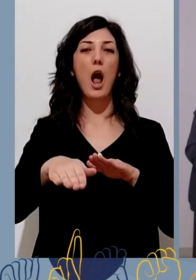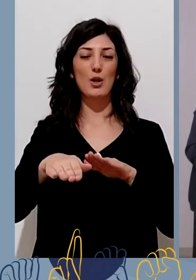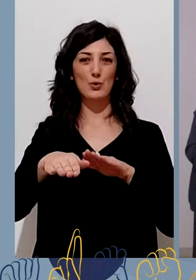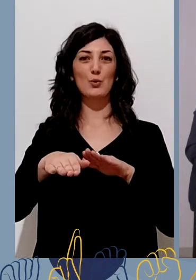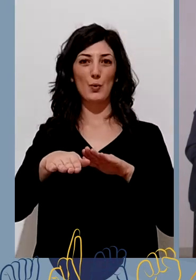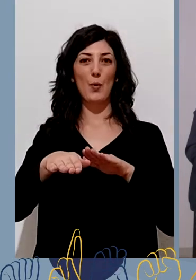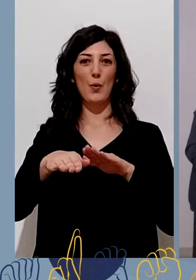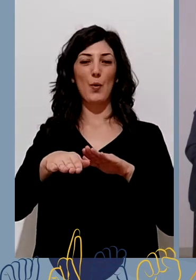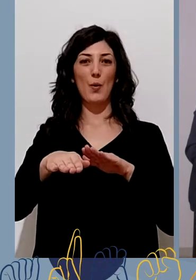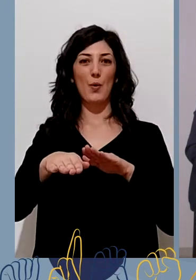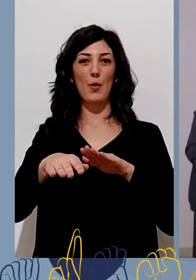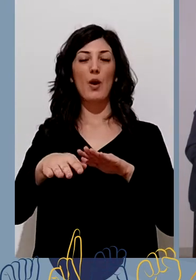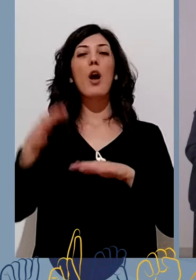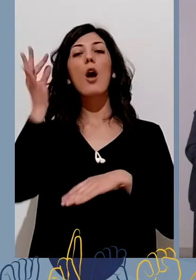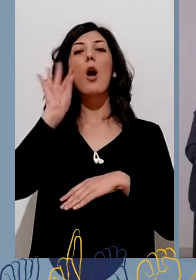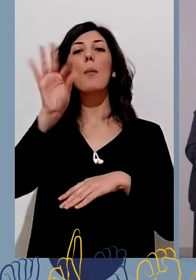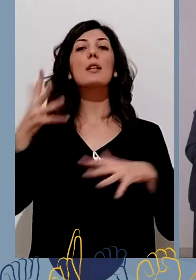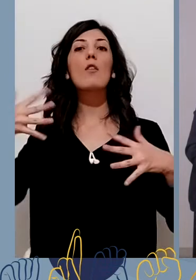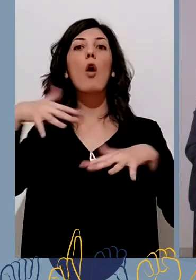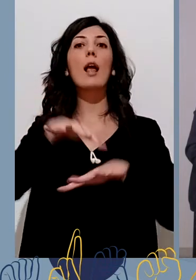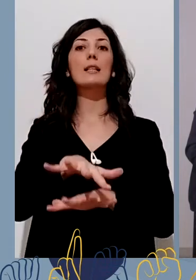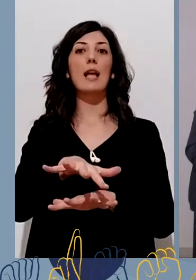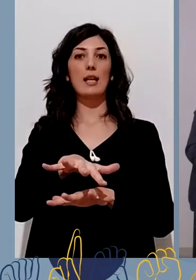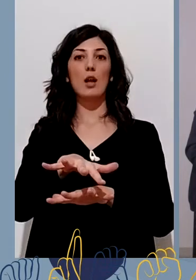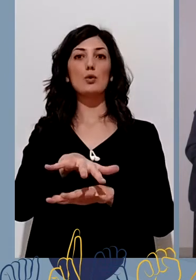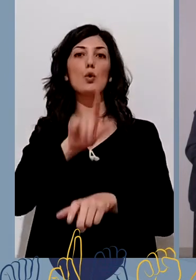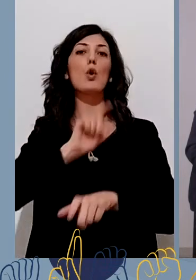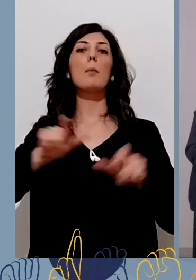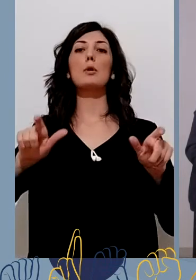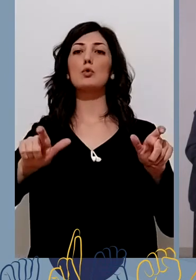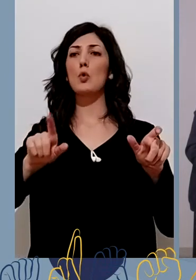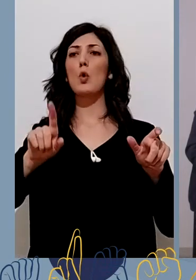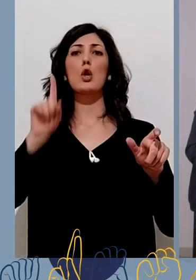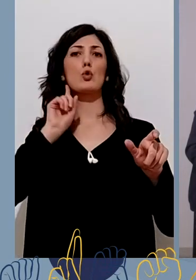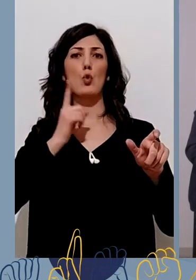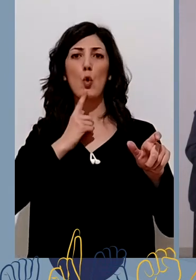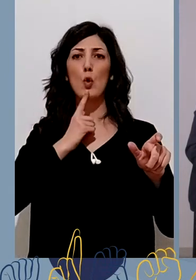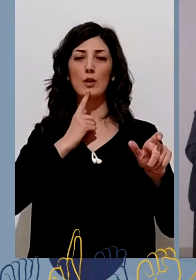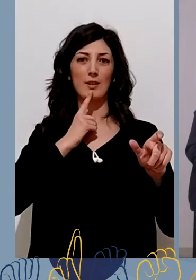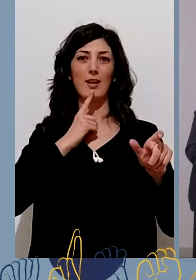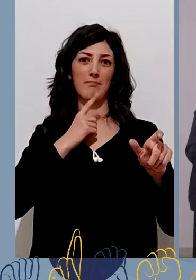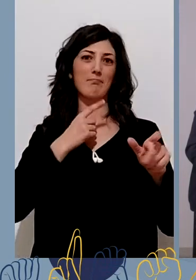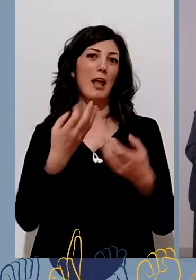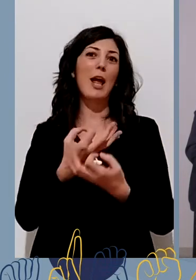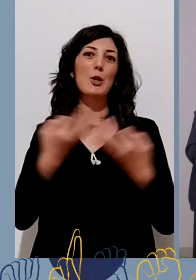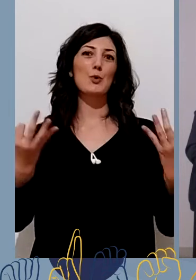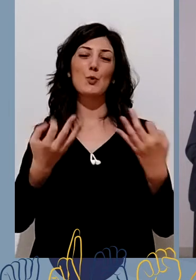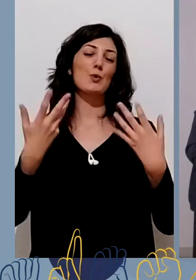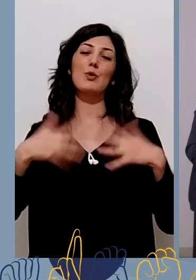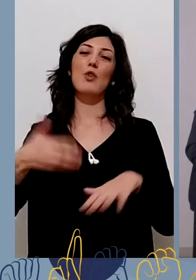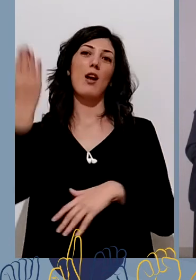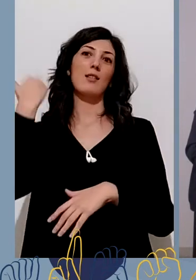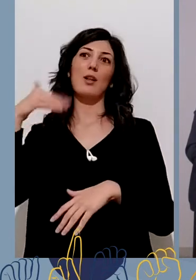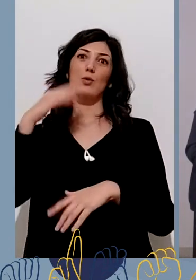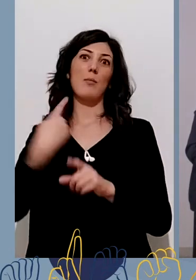integrare sempre di più, ovviamente, le persone sorde, come giusto che sia, come già doveva essere da molto tempo.